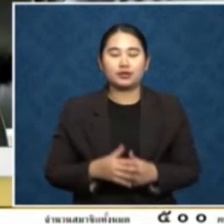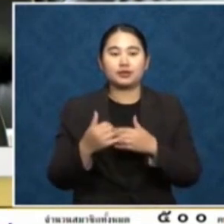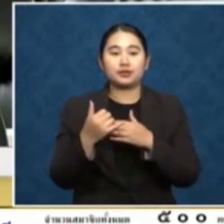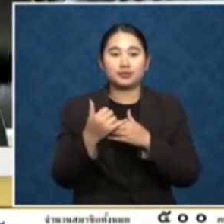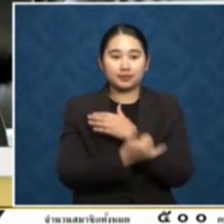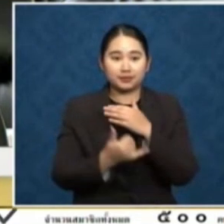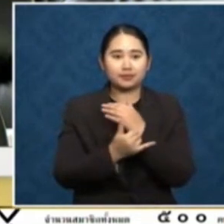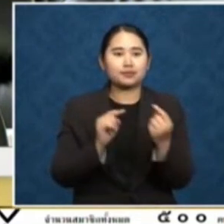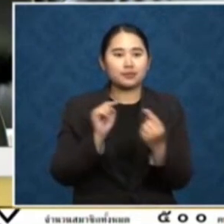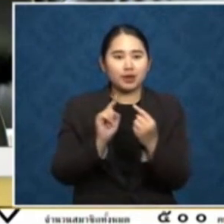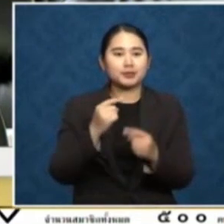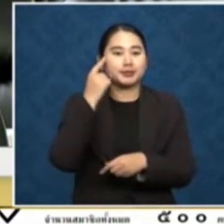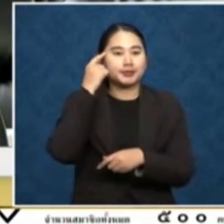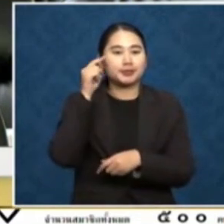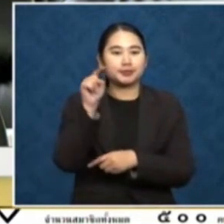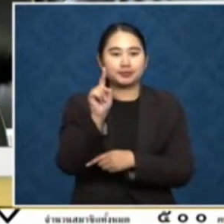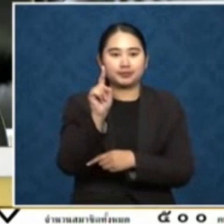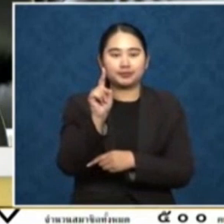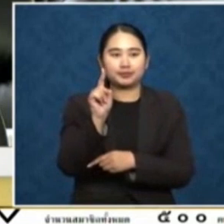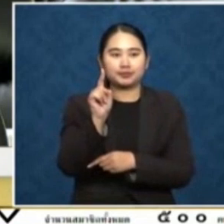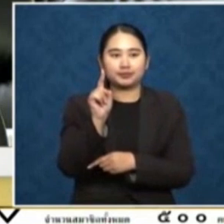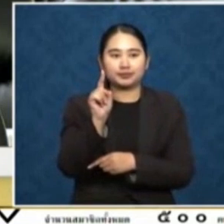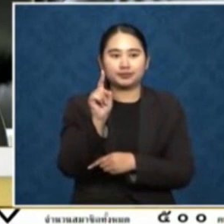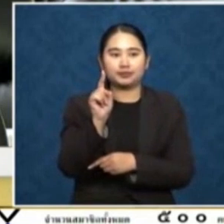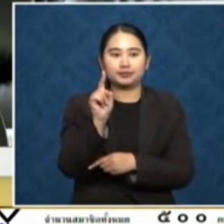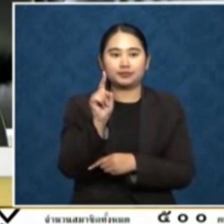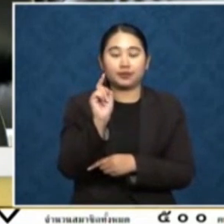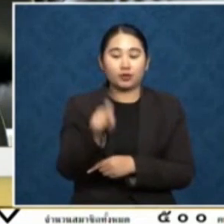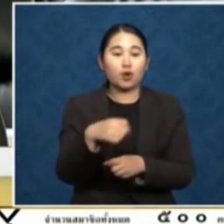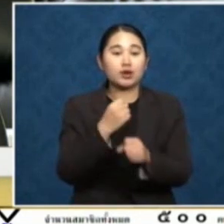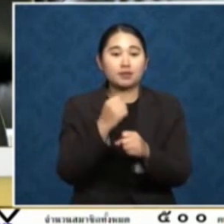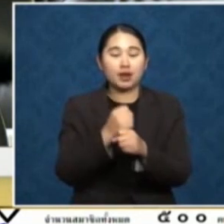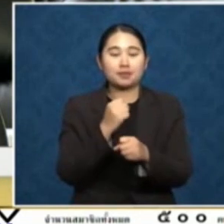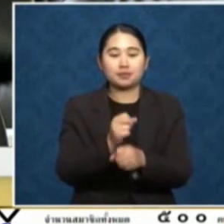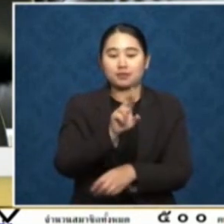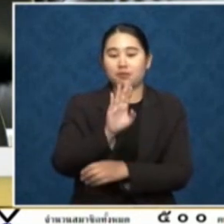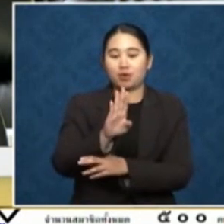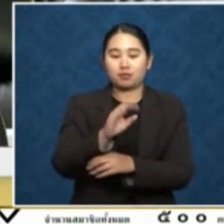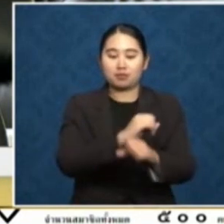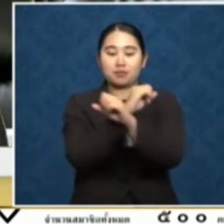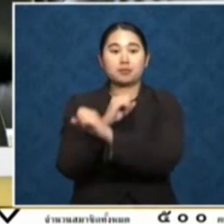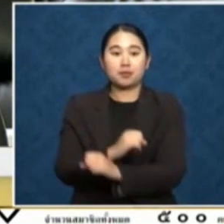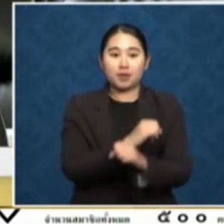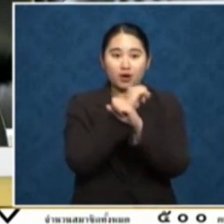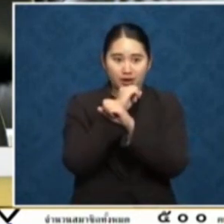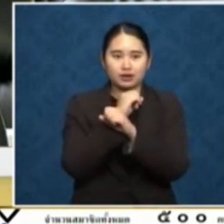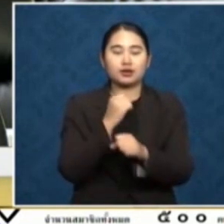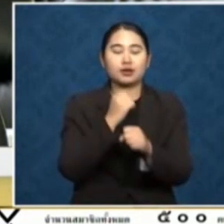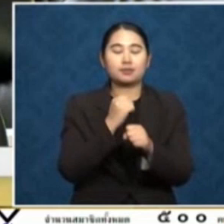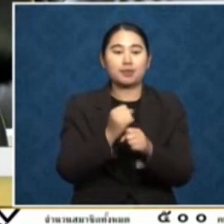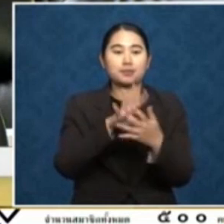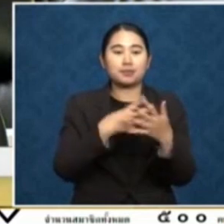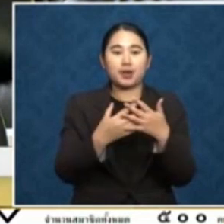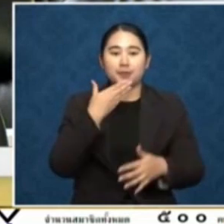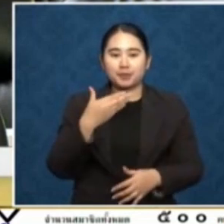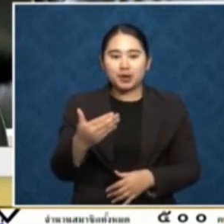นจบเถอะครับประเทศฟินแลนด์มองว่าเรื่องนี้จะต้องสร้างระบบป้